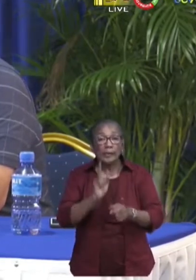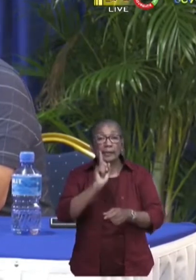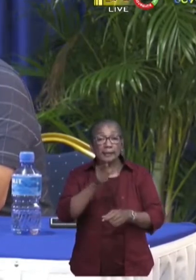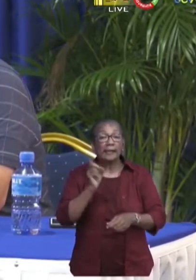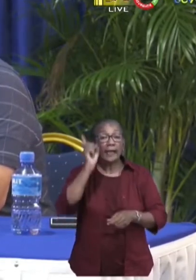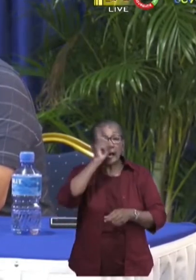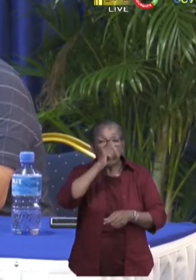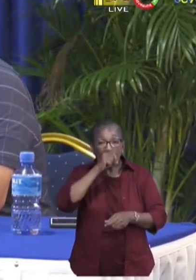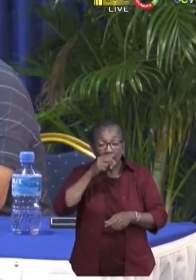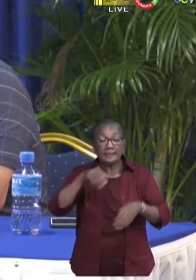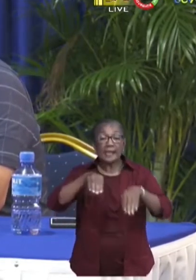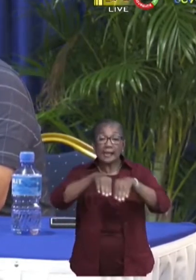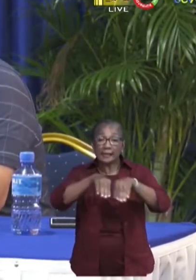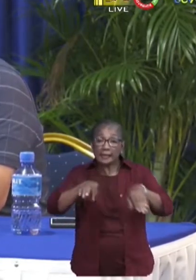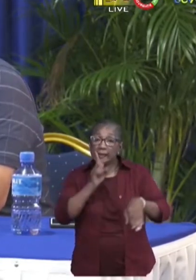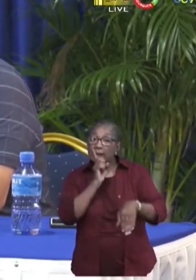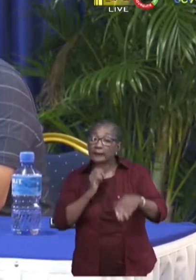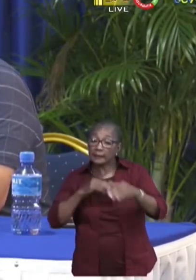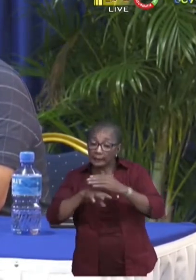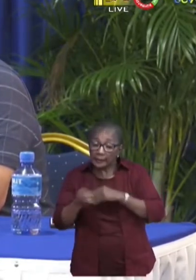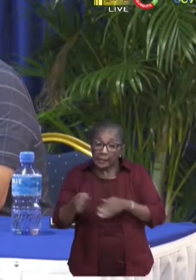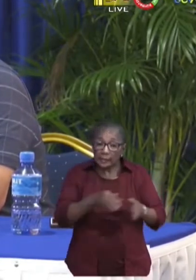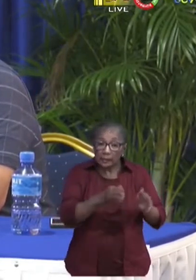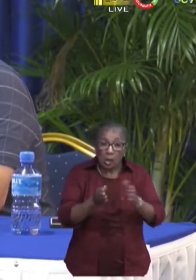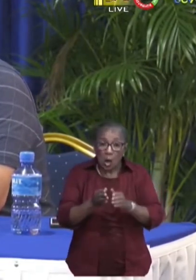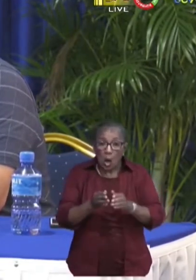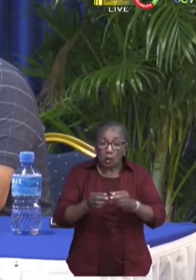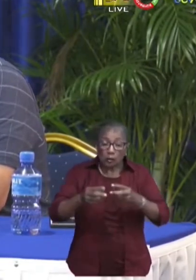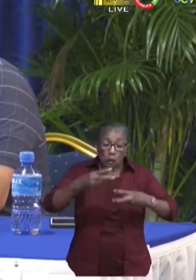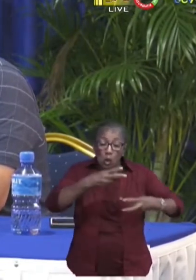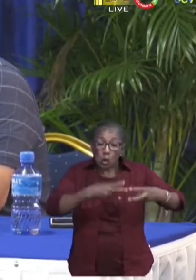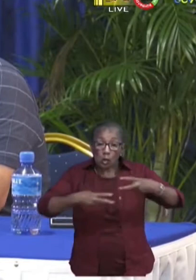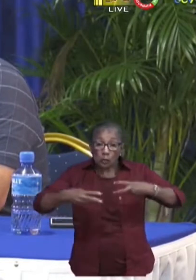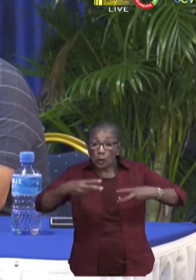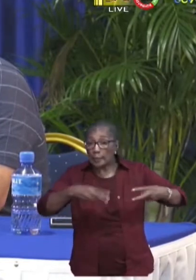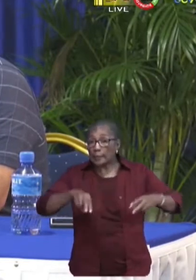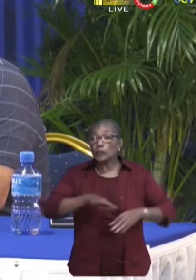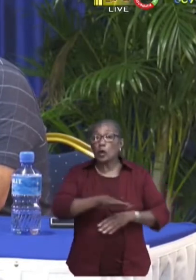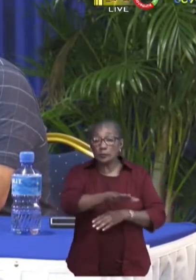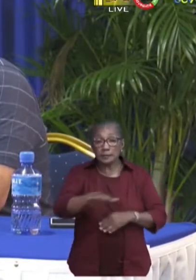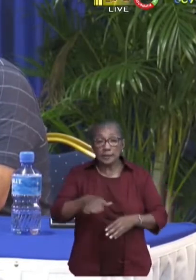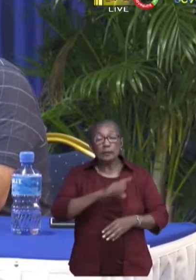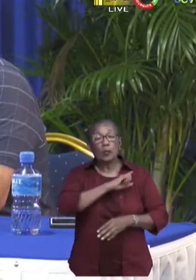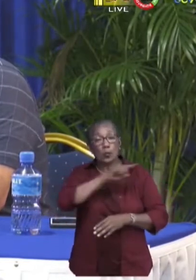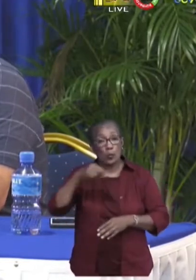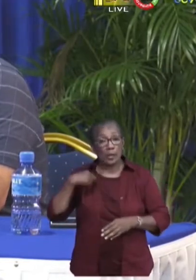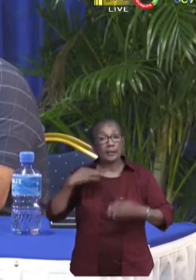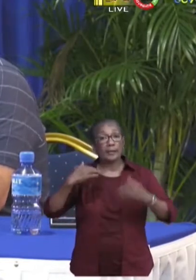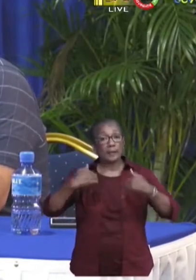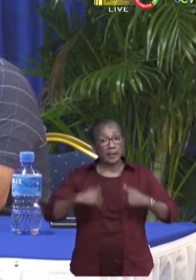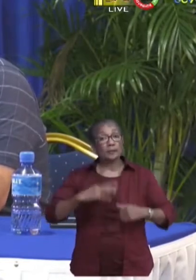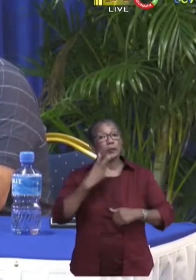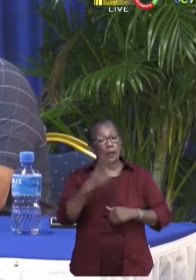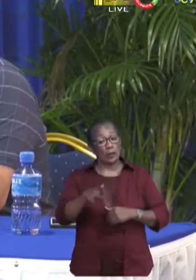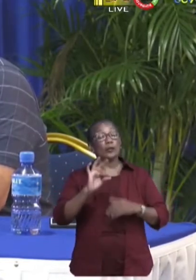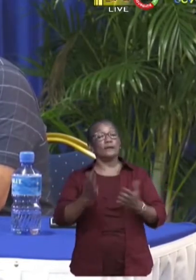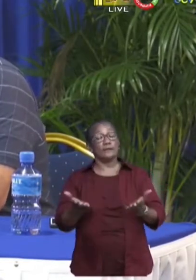er grensoverschrijdingen plaatsvindt, het onder gecontroleerde omstandigheden, wij de mensen wel kunnen